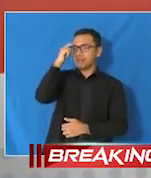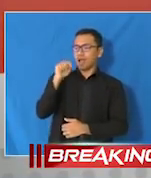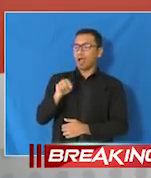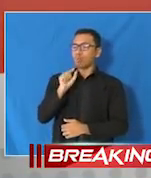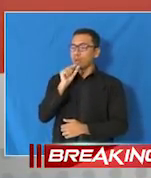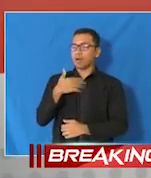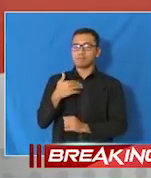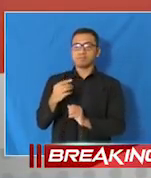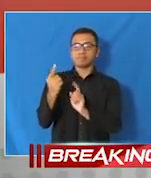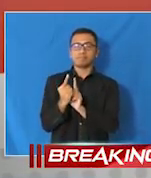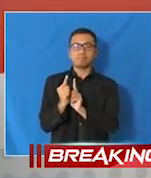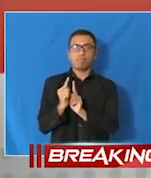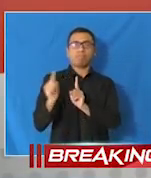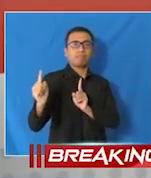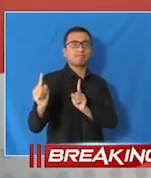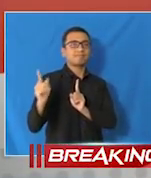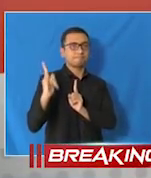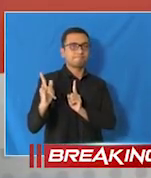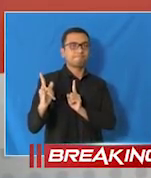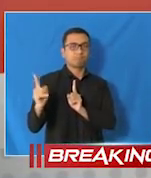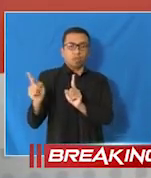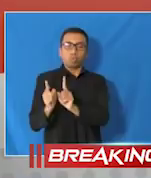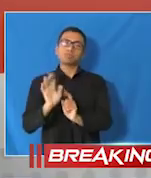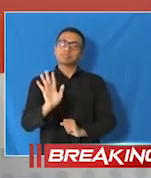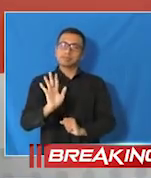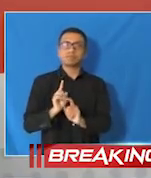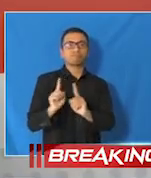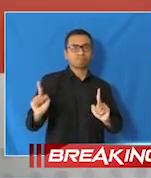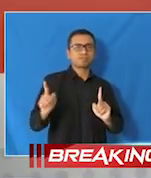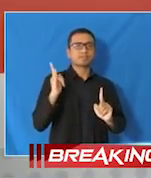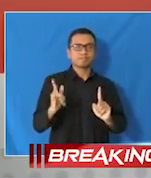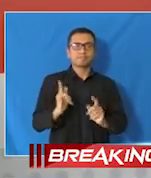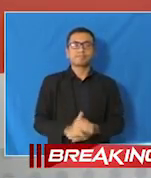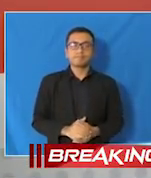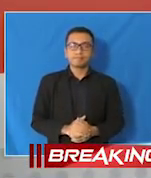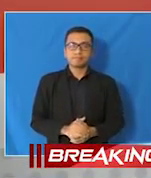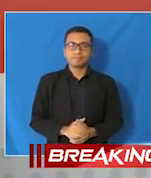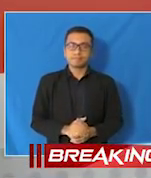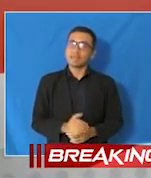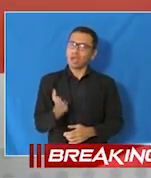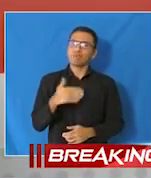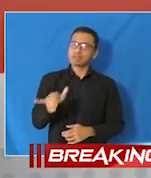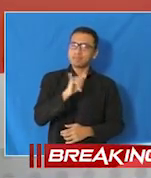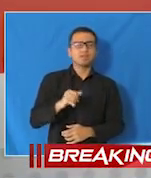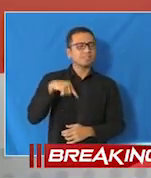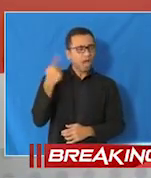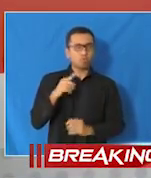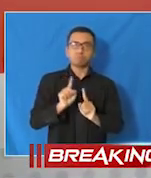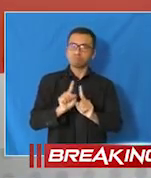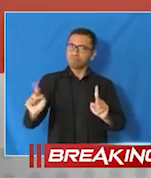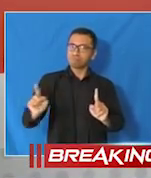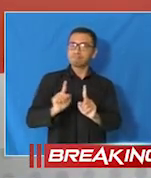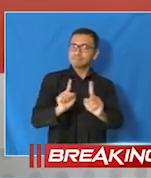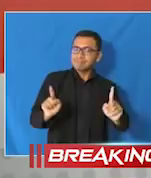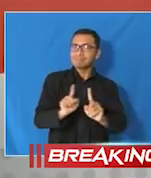menjaga jarak oleh kantung mari kita sama-sama melakukan ini karena inilah kunci yang bisa kita gunakan